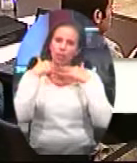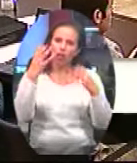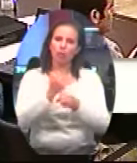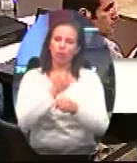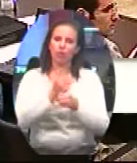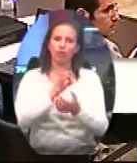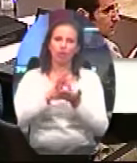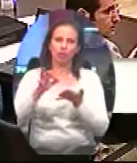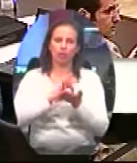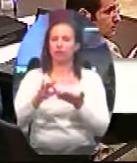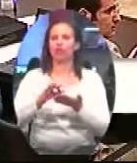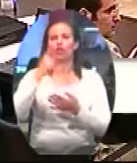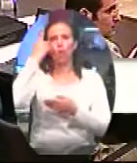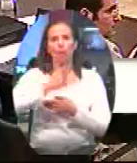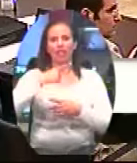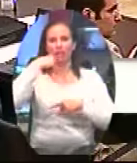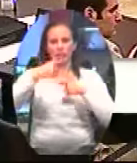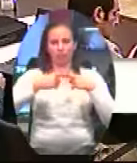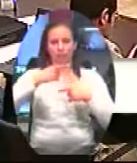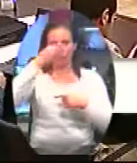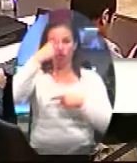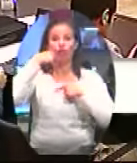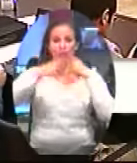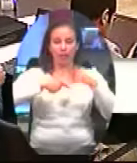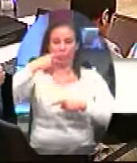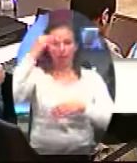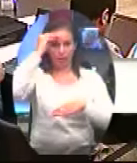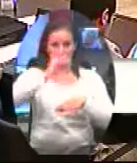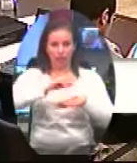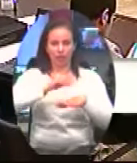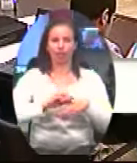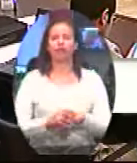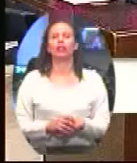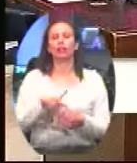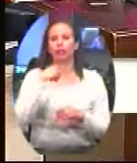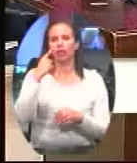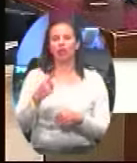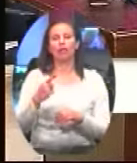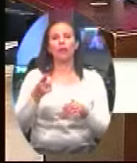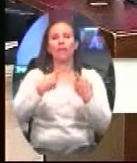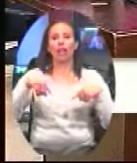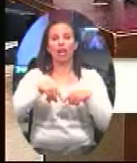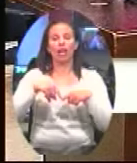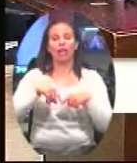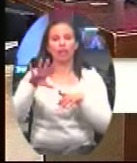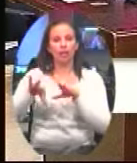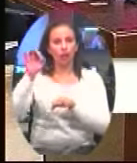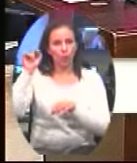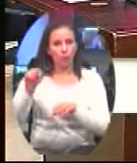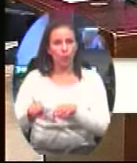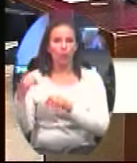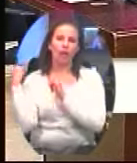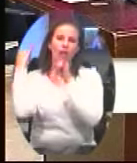מחובת הדיווח השנתית. במהלך הסקירה הודיעה השרה כי הנחתה את ועדת האיתור להבין נשים שתהיינה ראויות